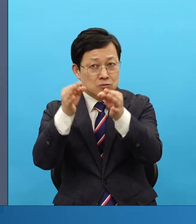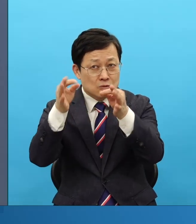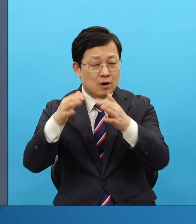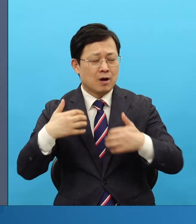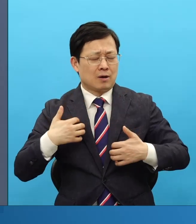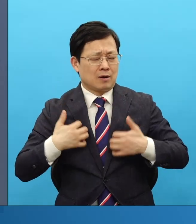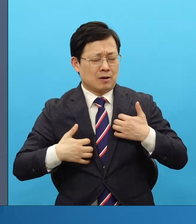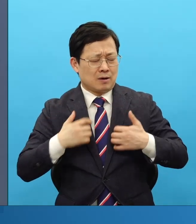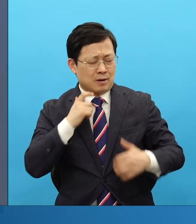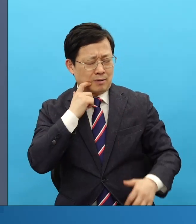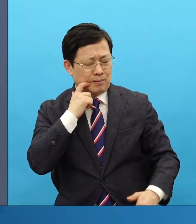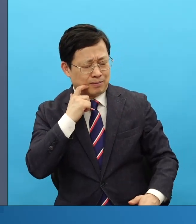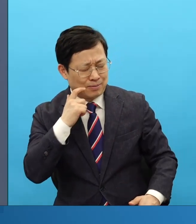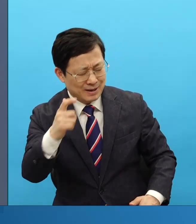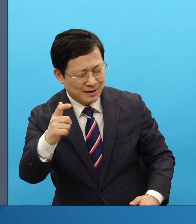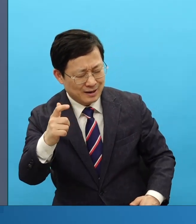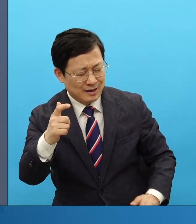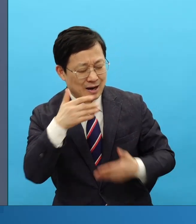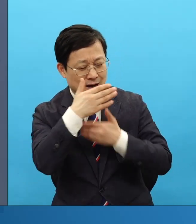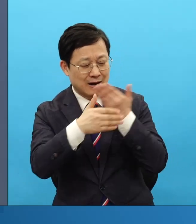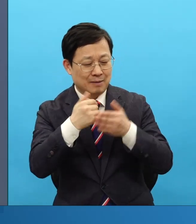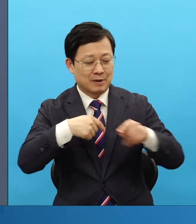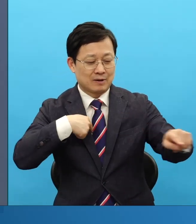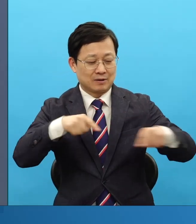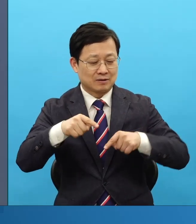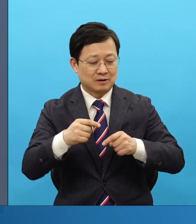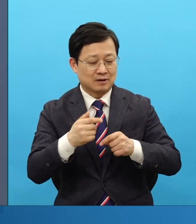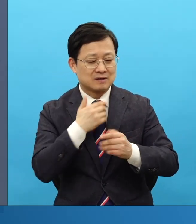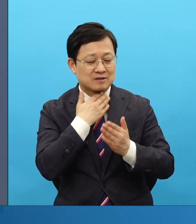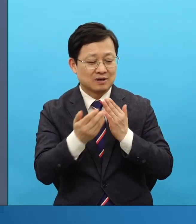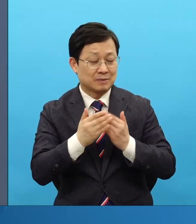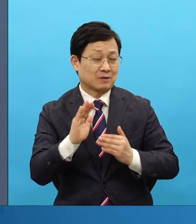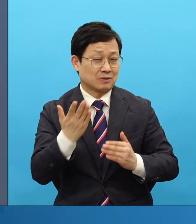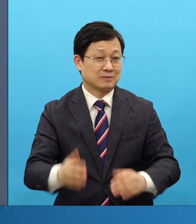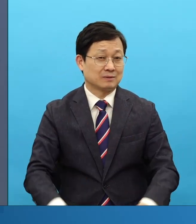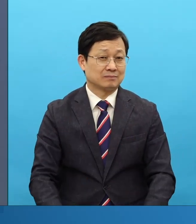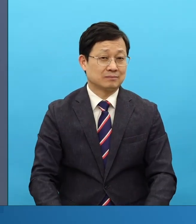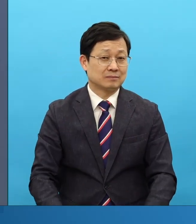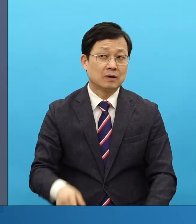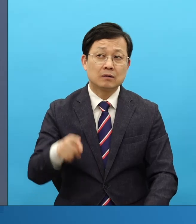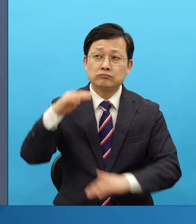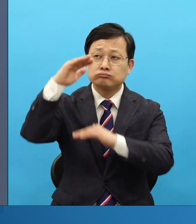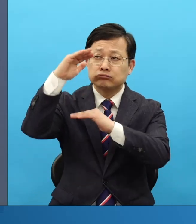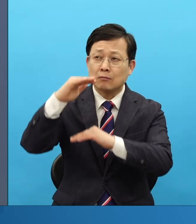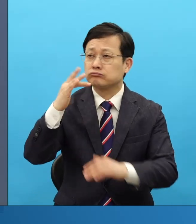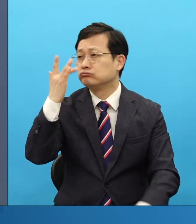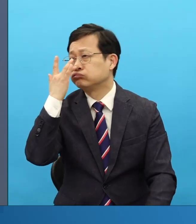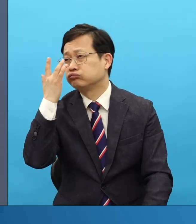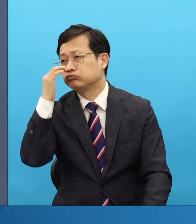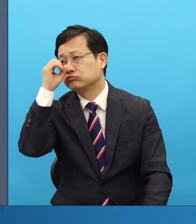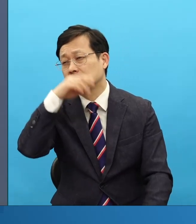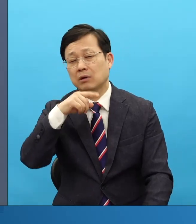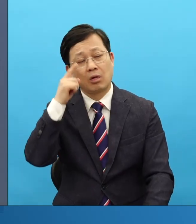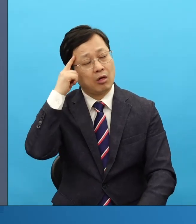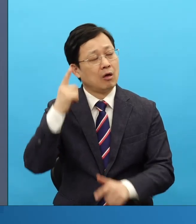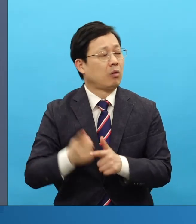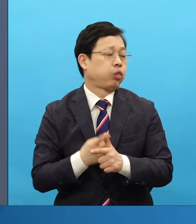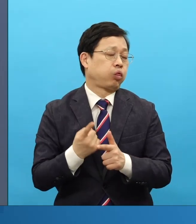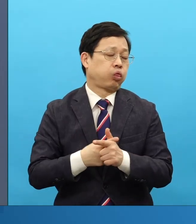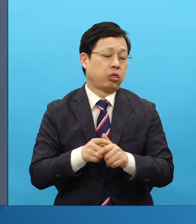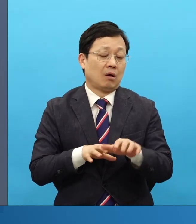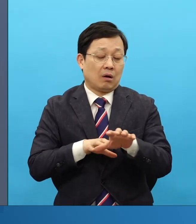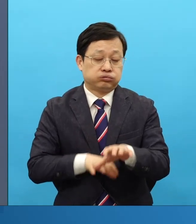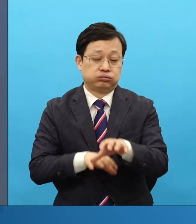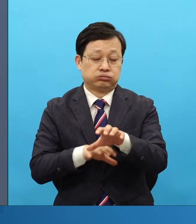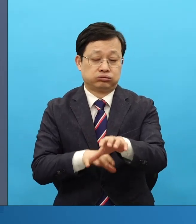force of darkness crumbles. If you hold on to this, absolutely it will take place in your 근데 이 next week. 축복을 모르니까 강야 백성은 뭐라고 했냐? 우리 지금 먹을